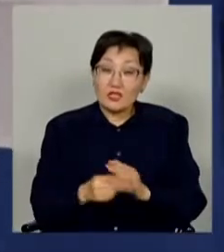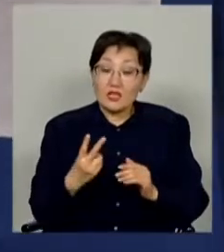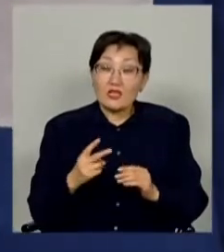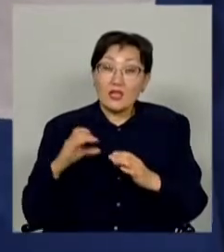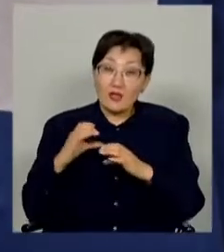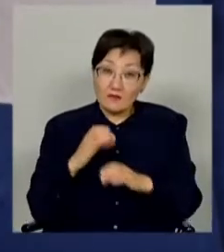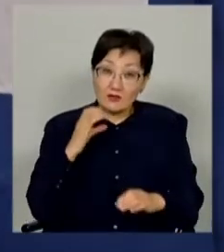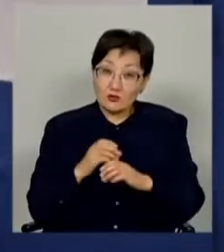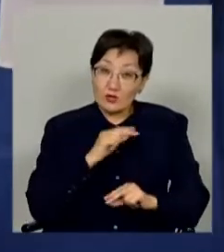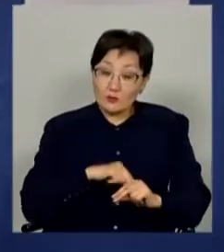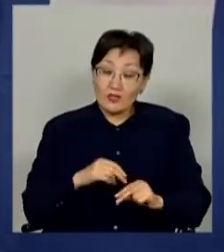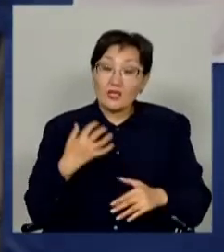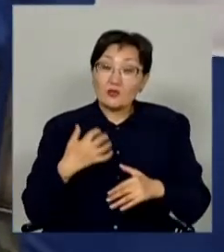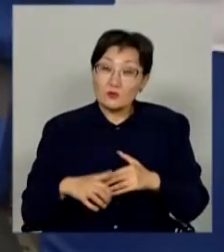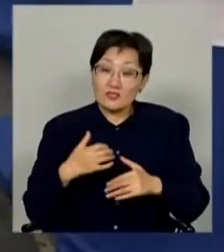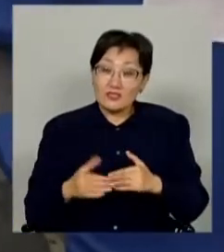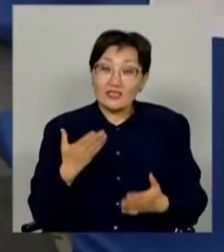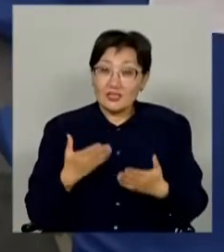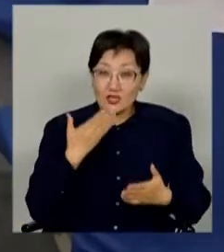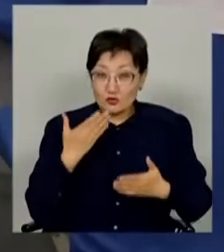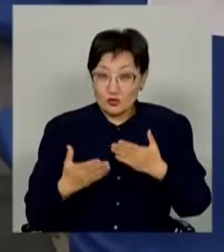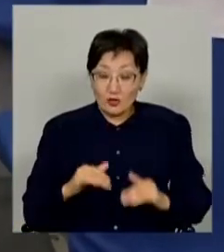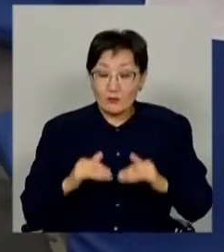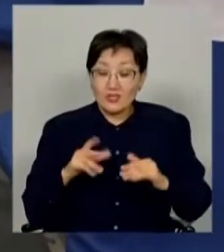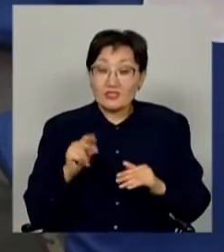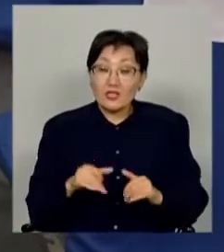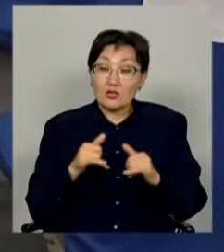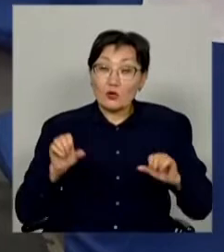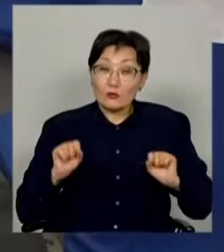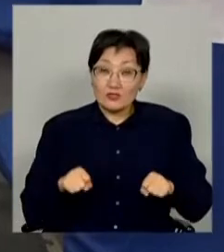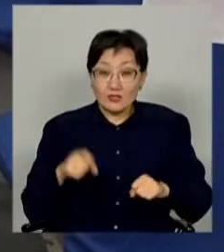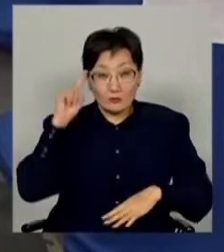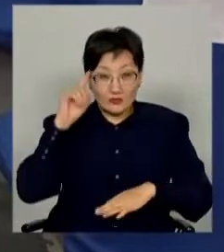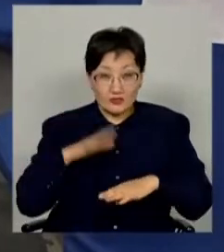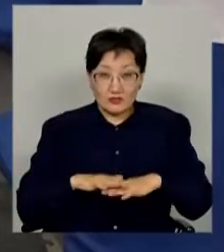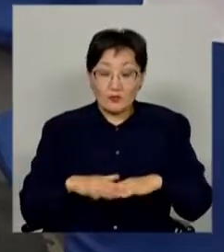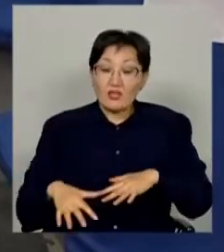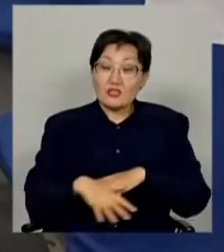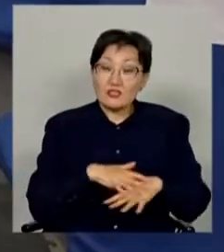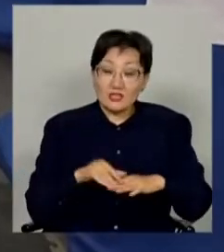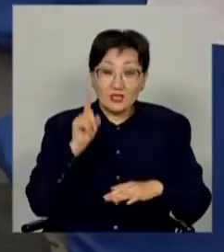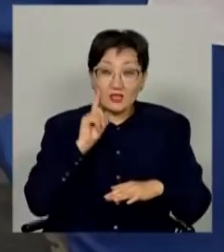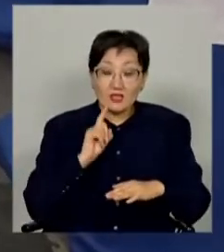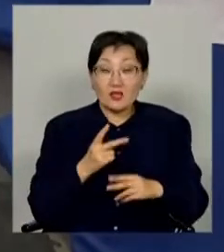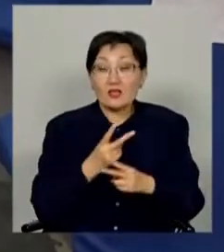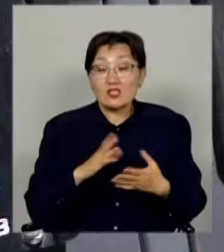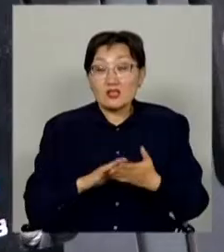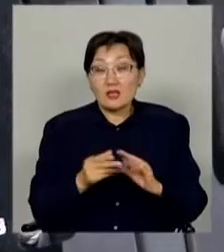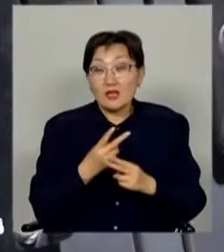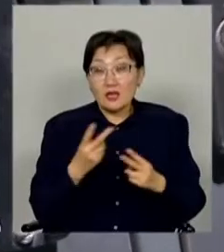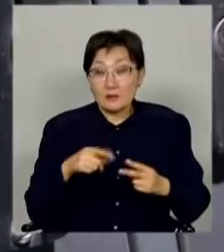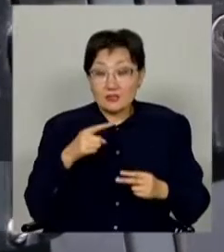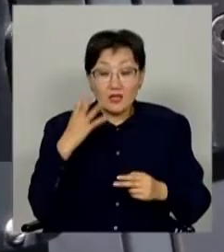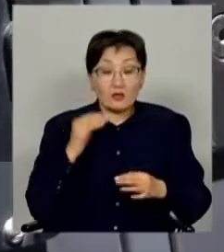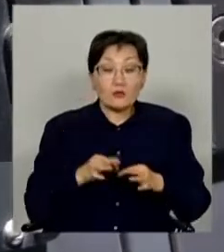вагон шығарылыпты. Егер халық арасында сұраныс артса, оның саны да артуы мүмкін. Әкімдік дүйім елдің ыңғайына қараймыз деп отыр.